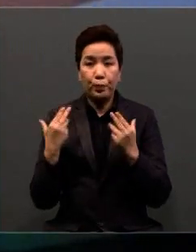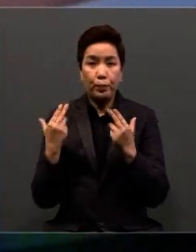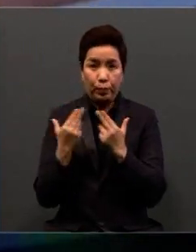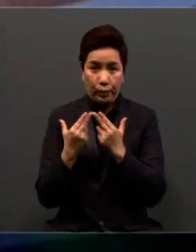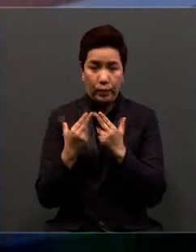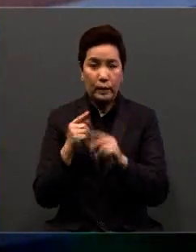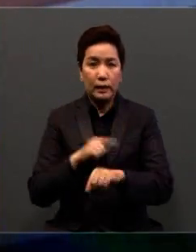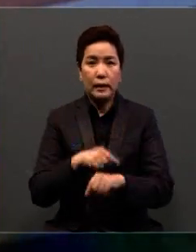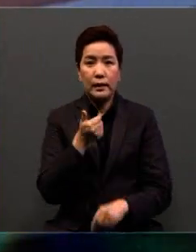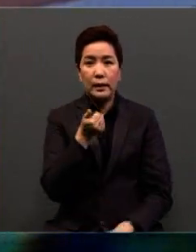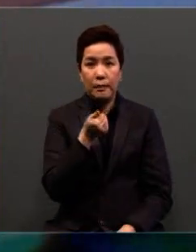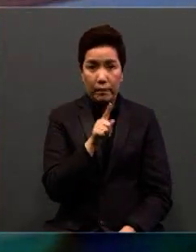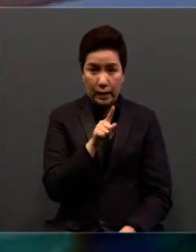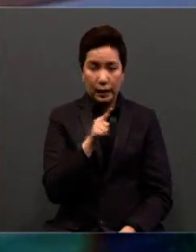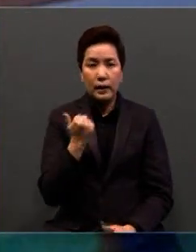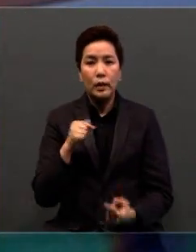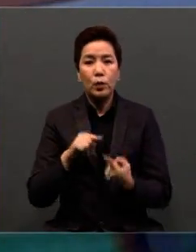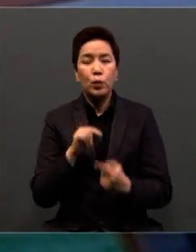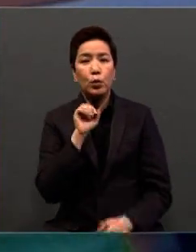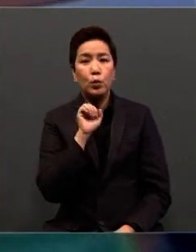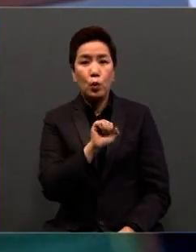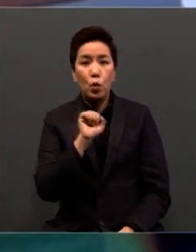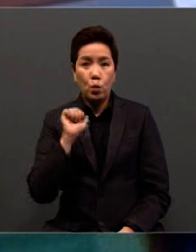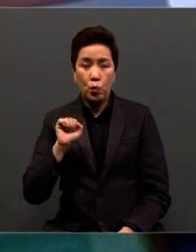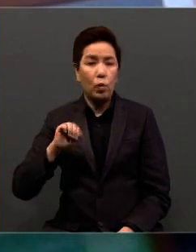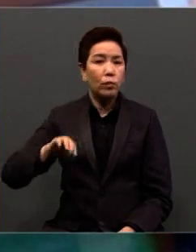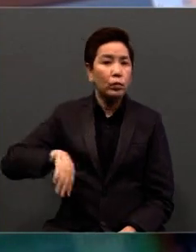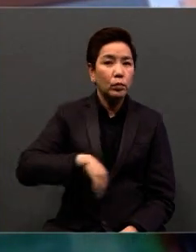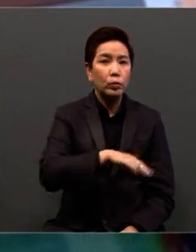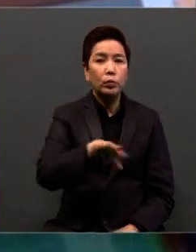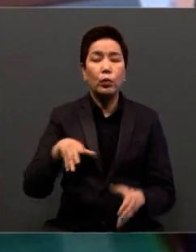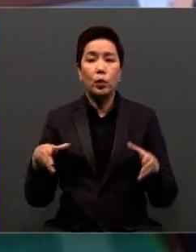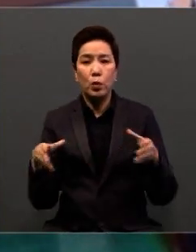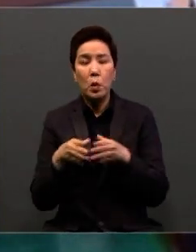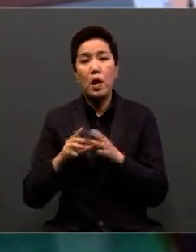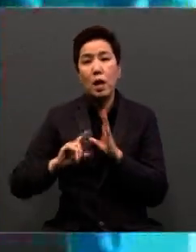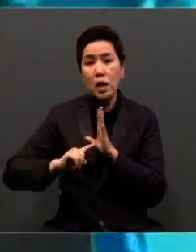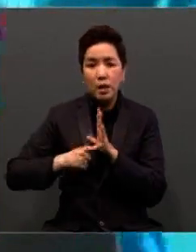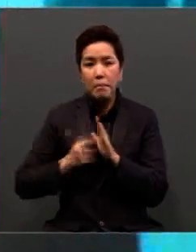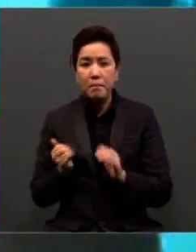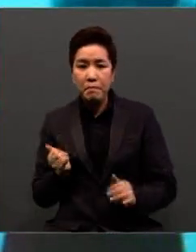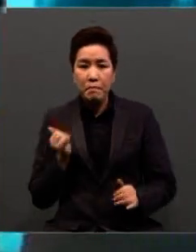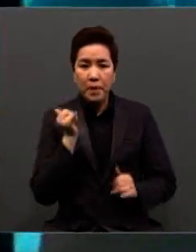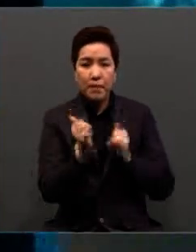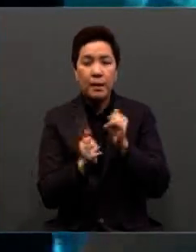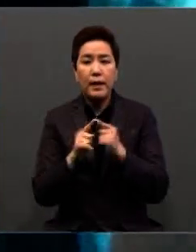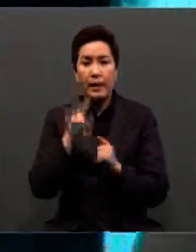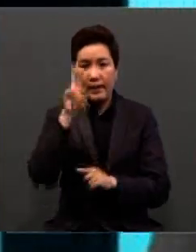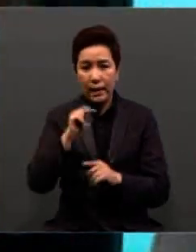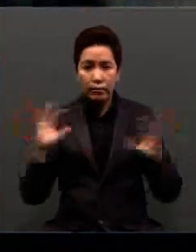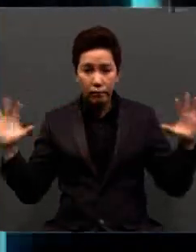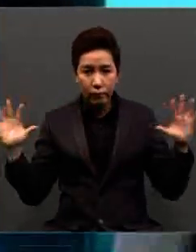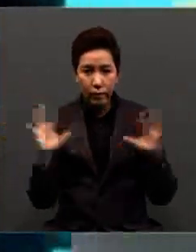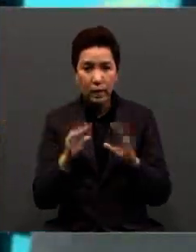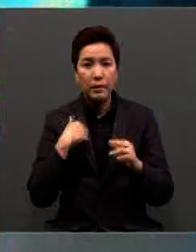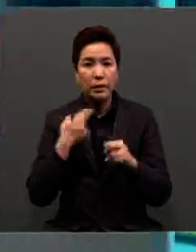ชาตินะครับเมื่อเวลา 11:00นบรรดาสสนะครับของพรรคก็เริ่มทยอยเดินทางมาตามที่นัดหมายนะครับ